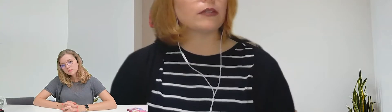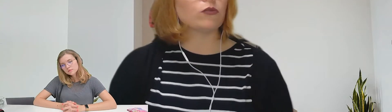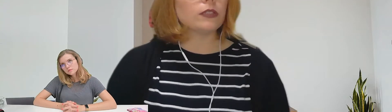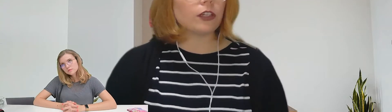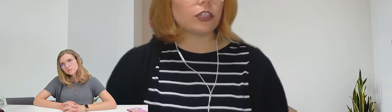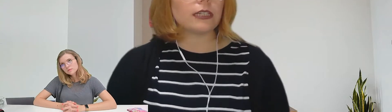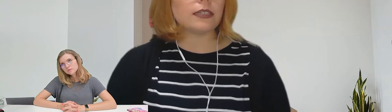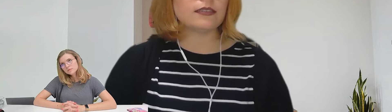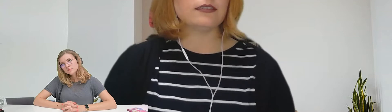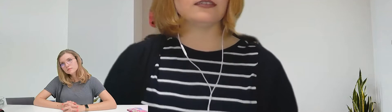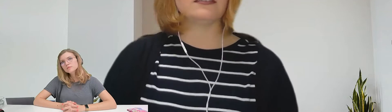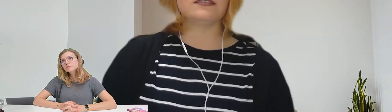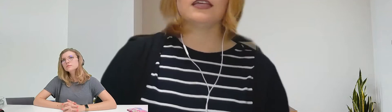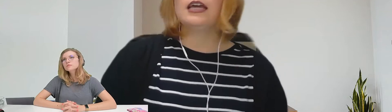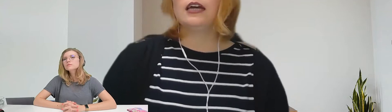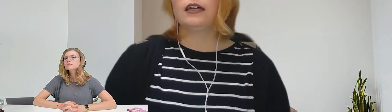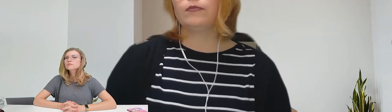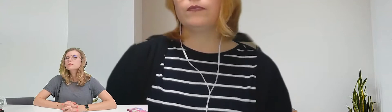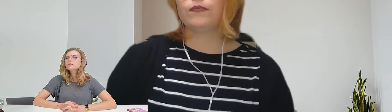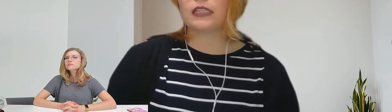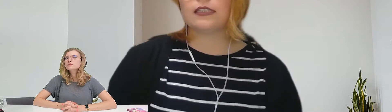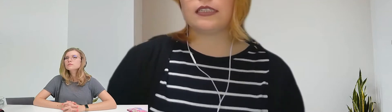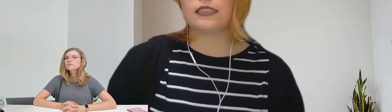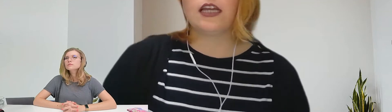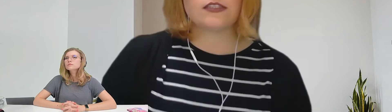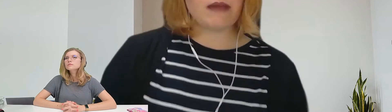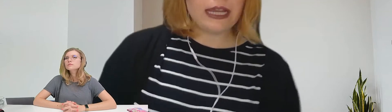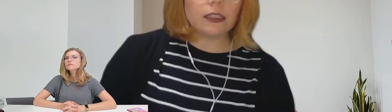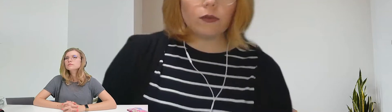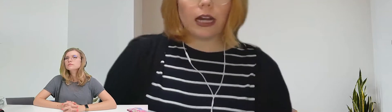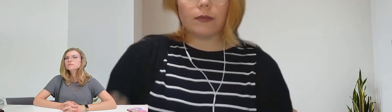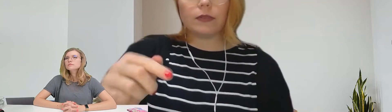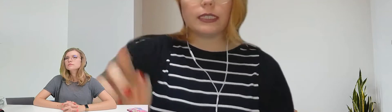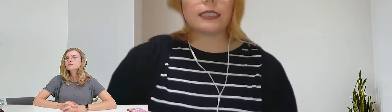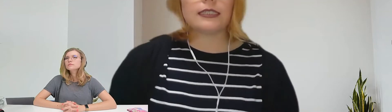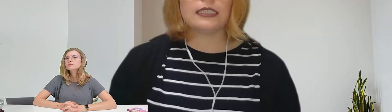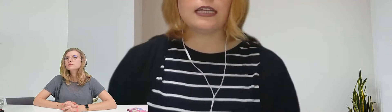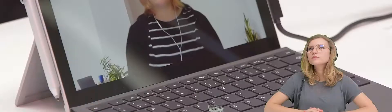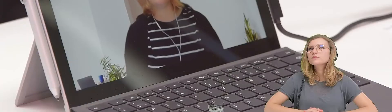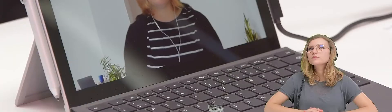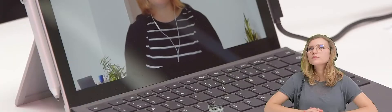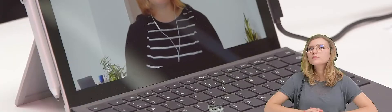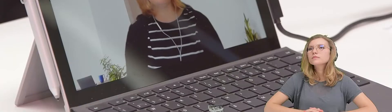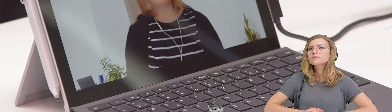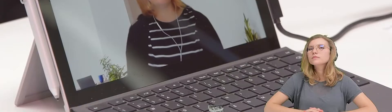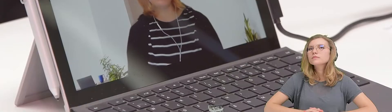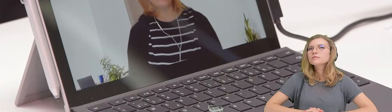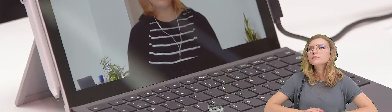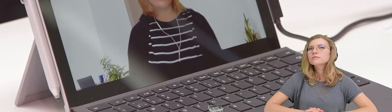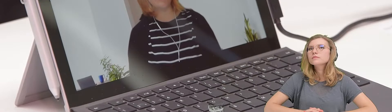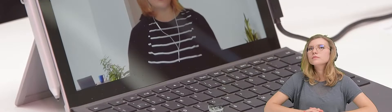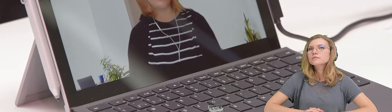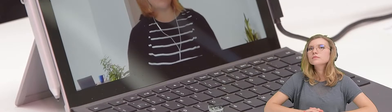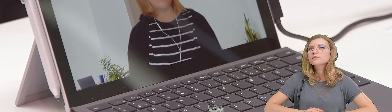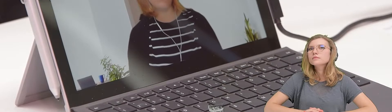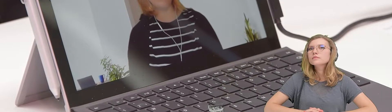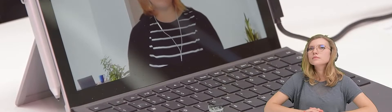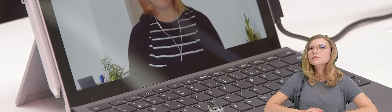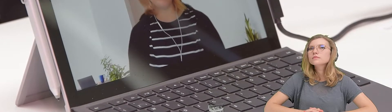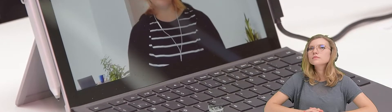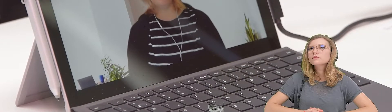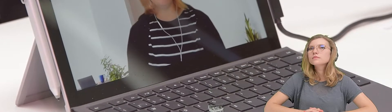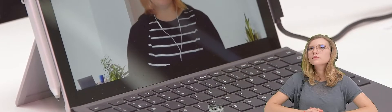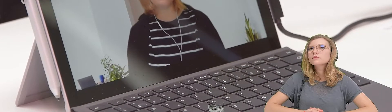ja auch manchmal so Missverständnisse, dass die Smileys vor allem, die mit den Gesichtern auch unterschiedlich interpretiert